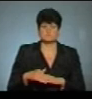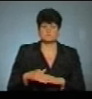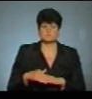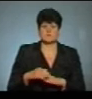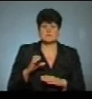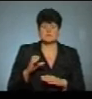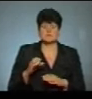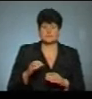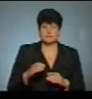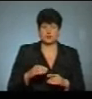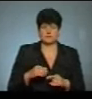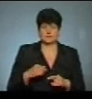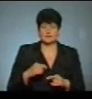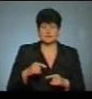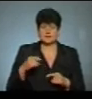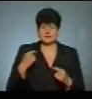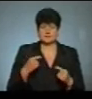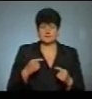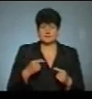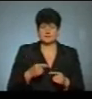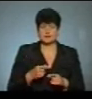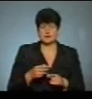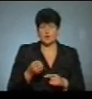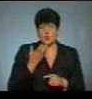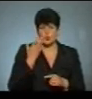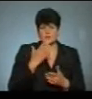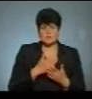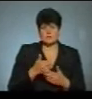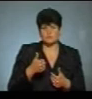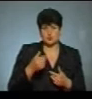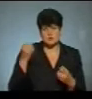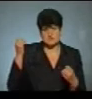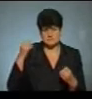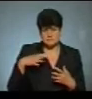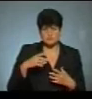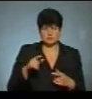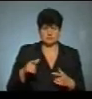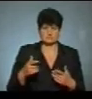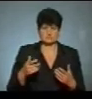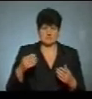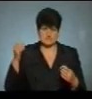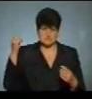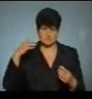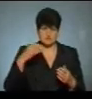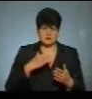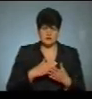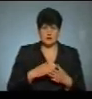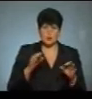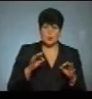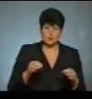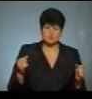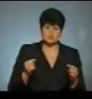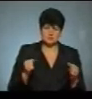серотонін виробляється в мозку під дією доброго освітлення. І якщо люди восени, взимку